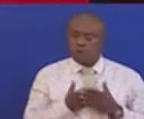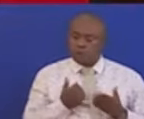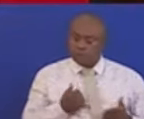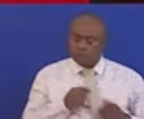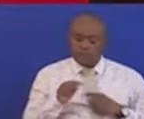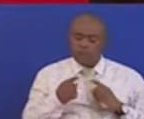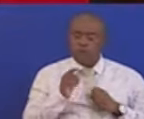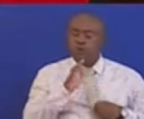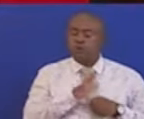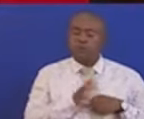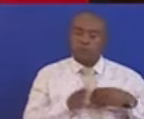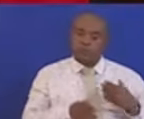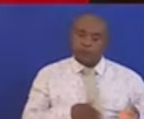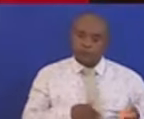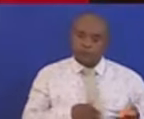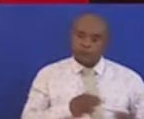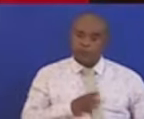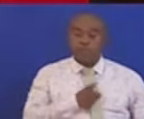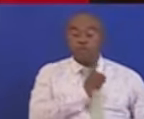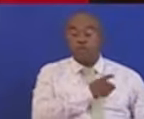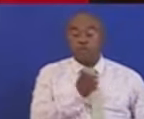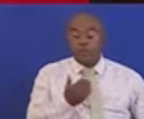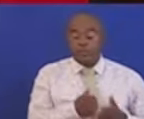mingi mhh mwen kiti